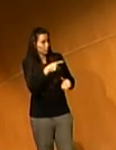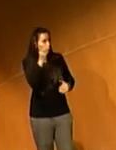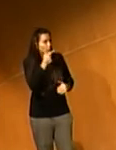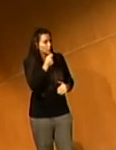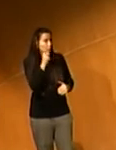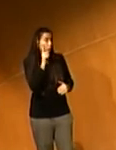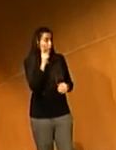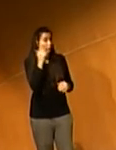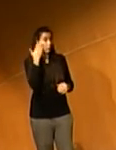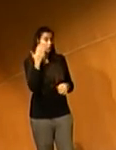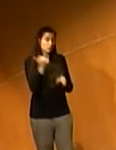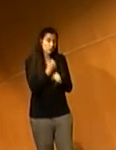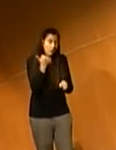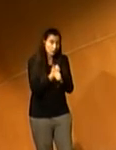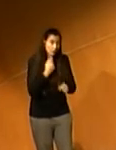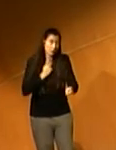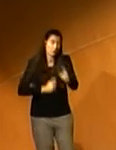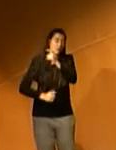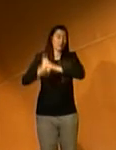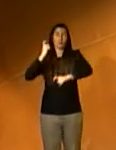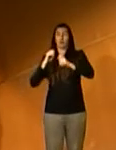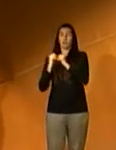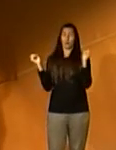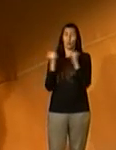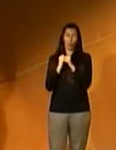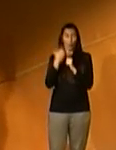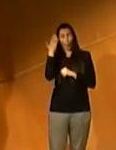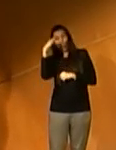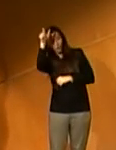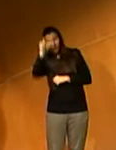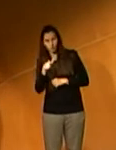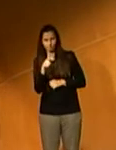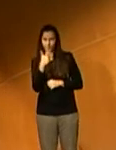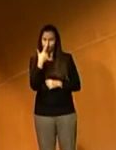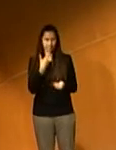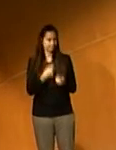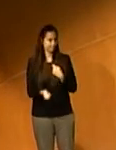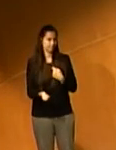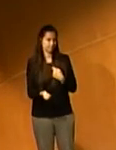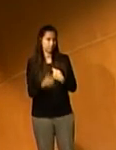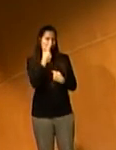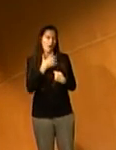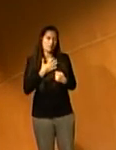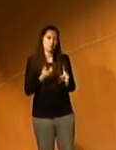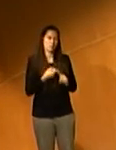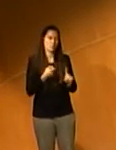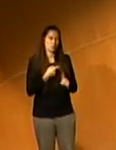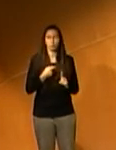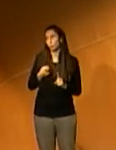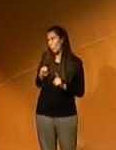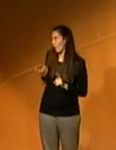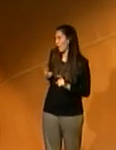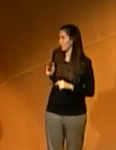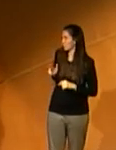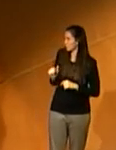au départ à autre chose. Je pense que c'est important. Et comment, on va bientôt terminer, mais